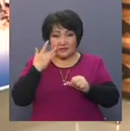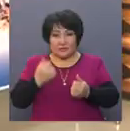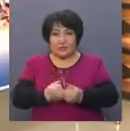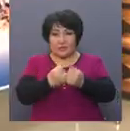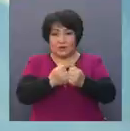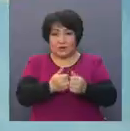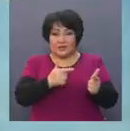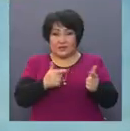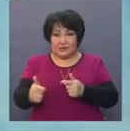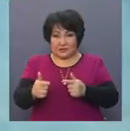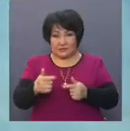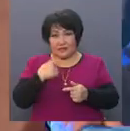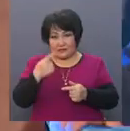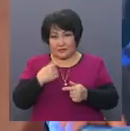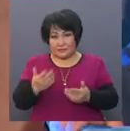жеткізді.